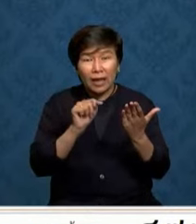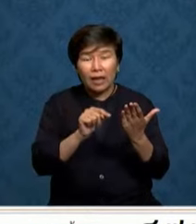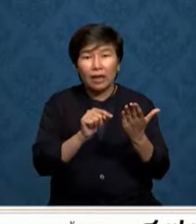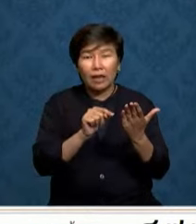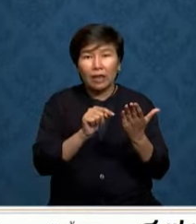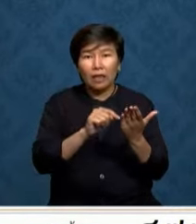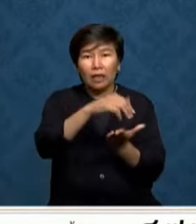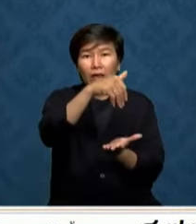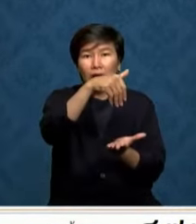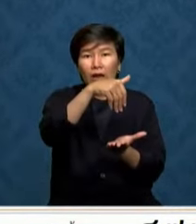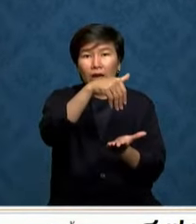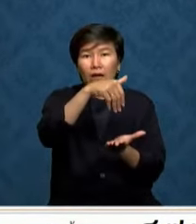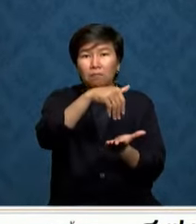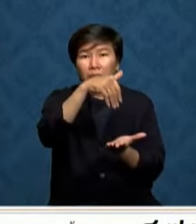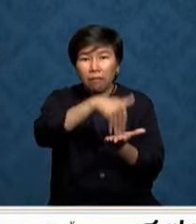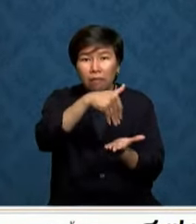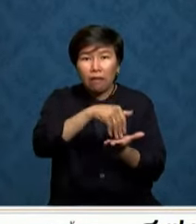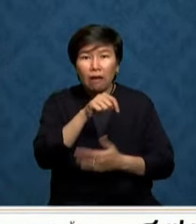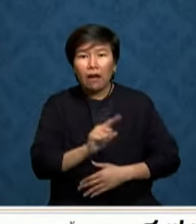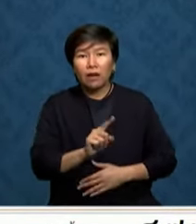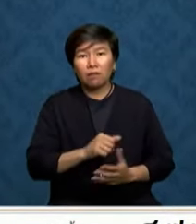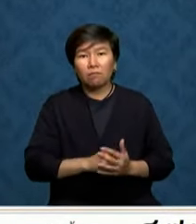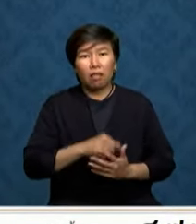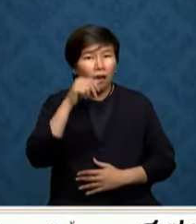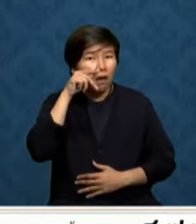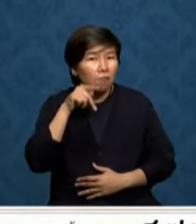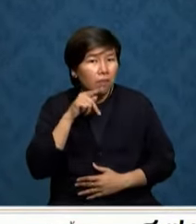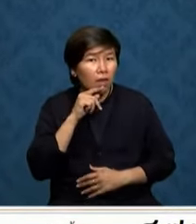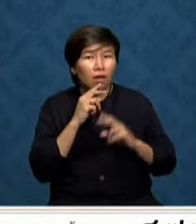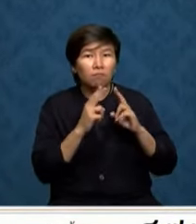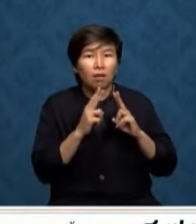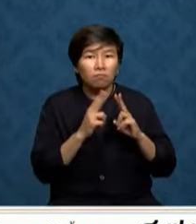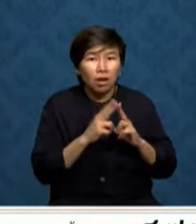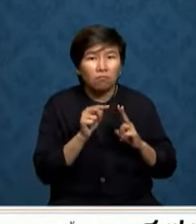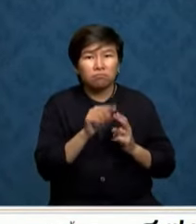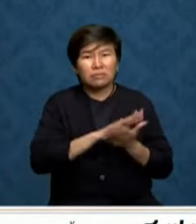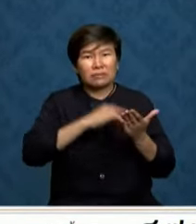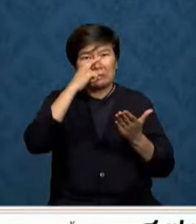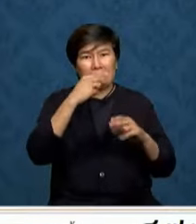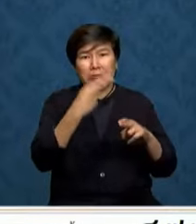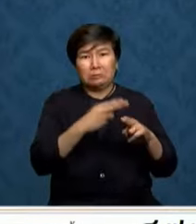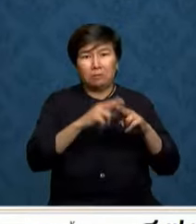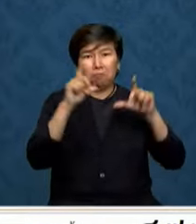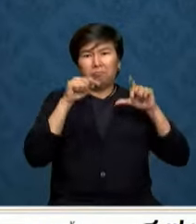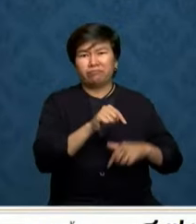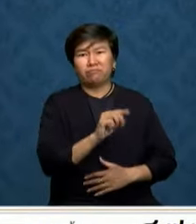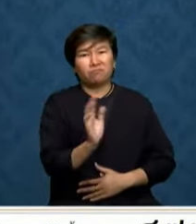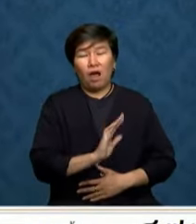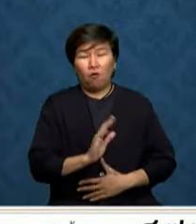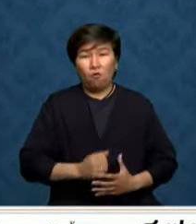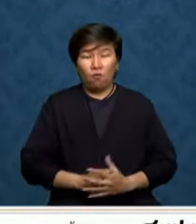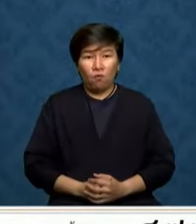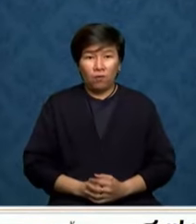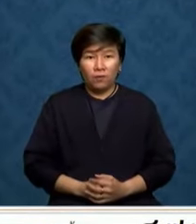จะมาหาความสุขสังเวยเรื่องกกามประเวณีต่างๆผมไม่เห็นด้วยวันนี้ผม